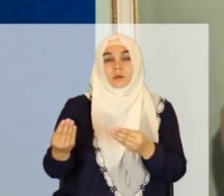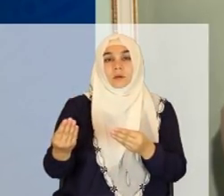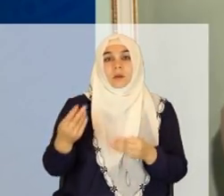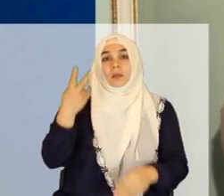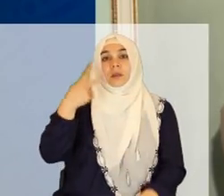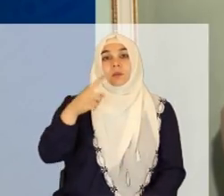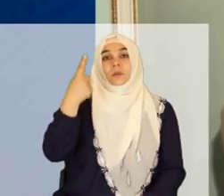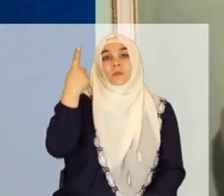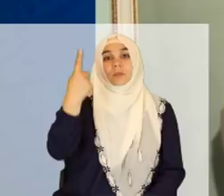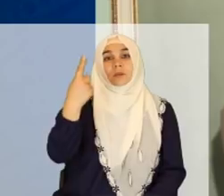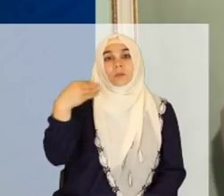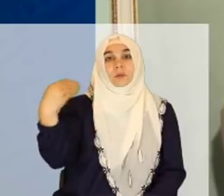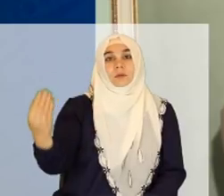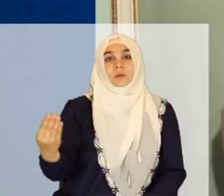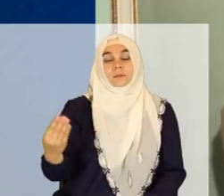20 dan birini.